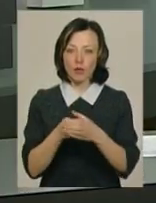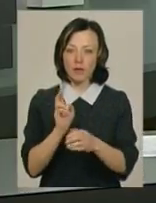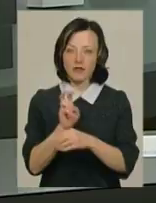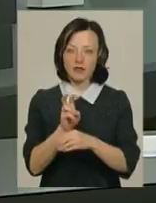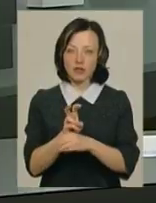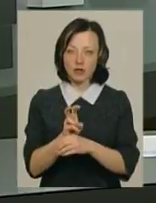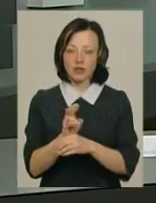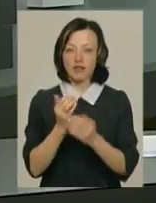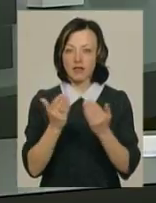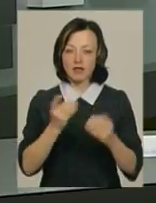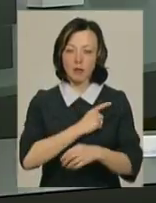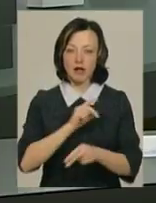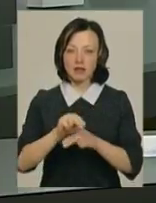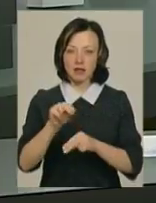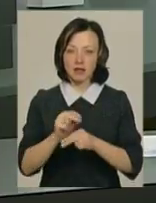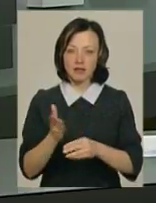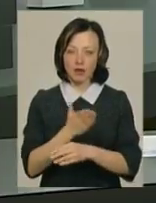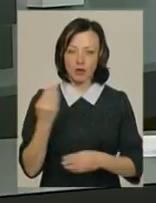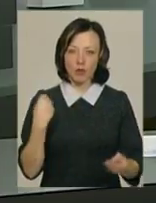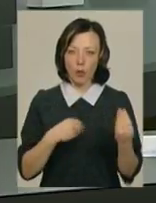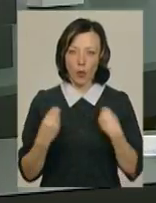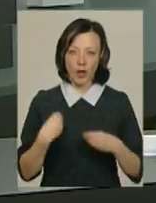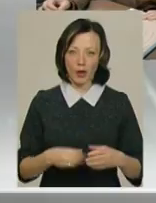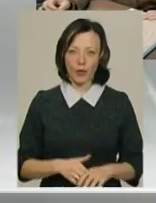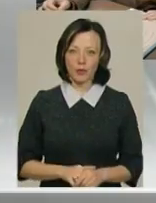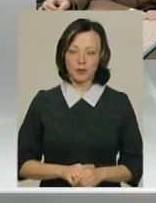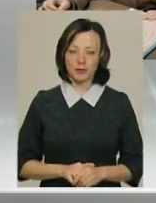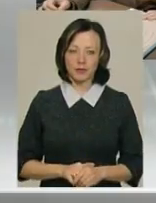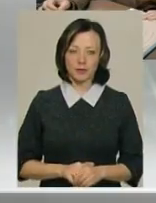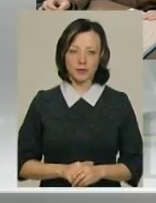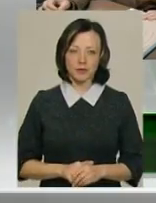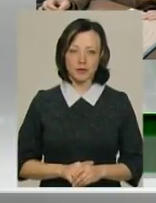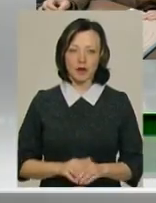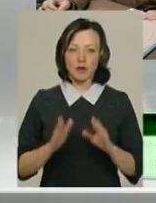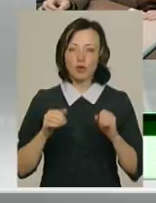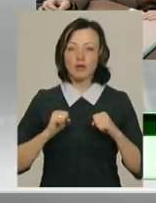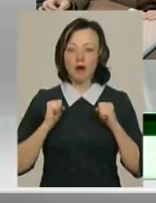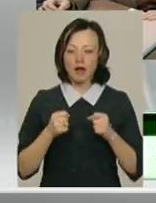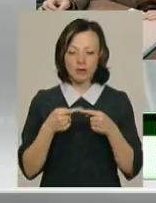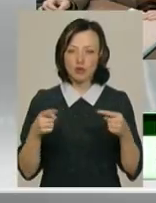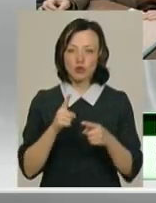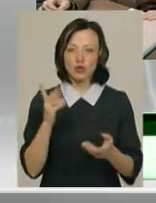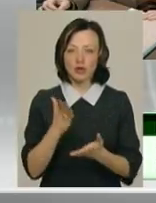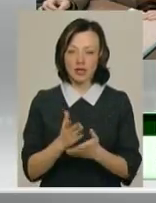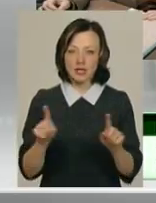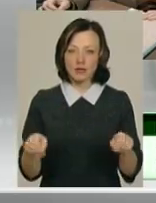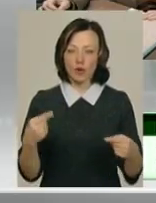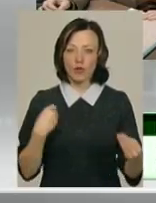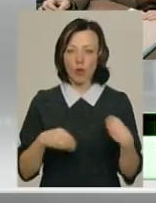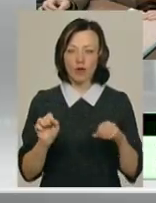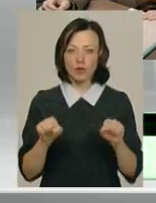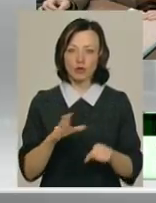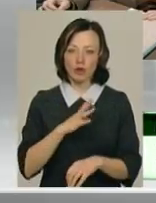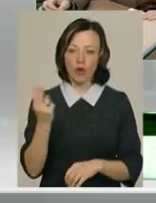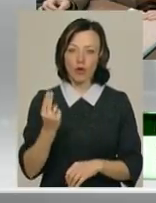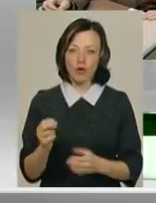відвідувачів виставки і майстер-класу з виготовлення одягу. Ми намагатися з підручних матеріалів створювати одяг. Це може бути